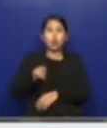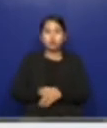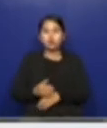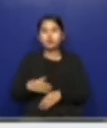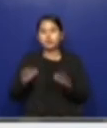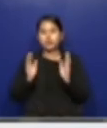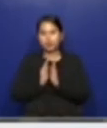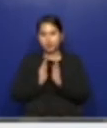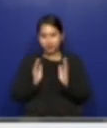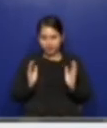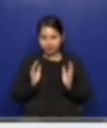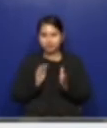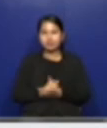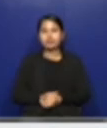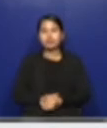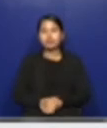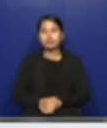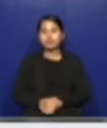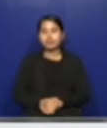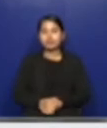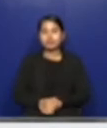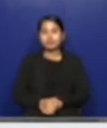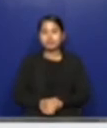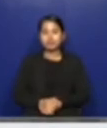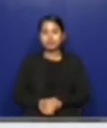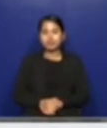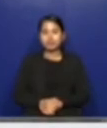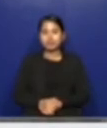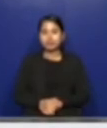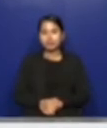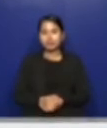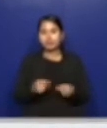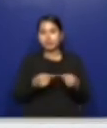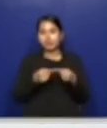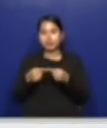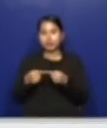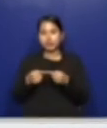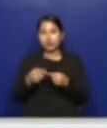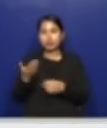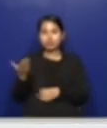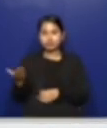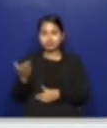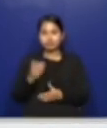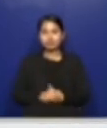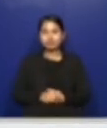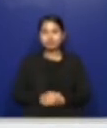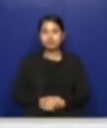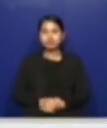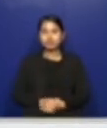อบคุณมากครับ ขอบคุณครับต่อไปเชิญคุณศรีนวลบุรีครับ